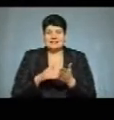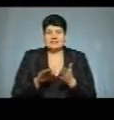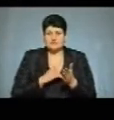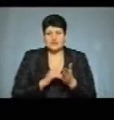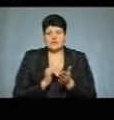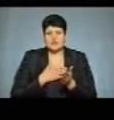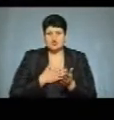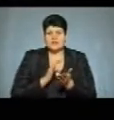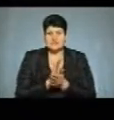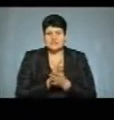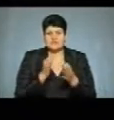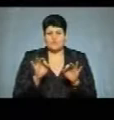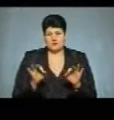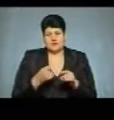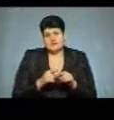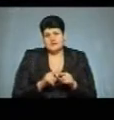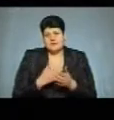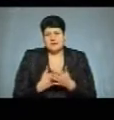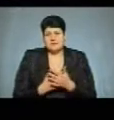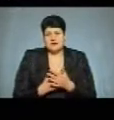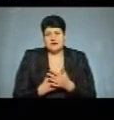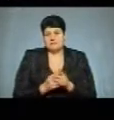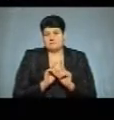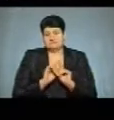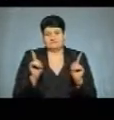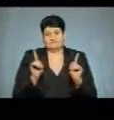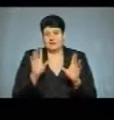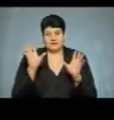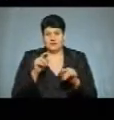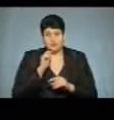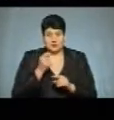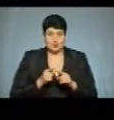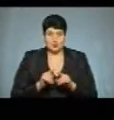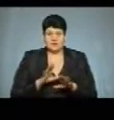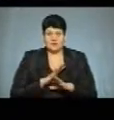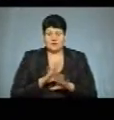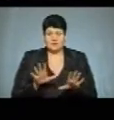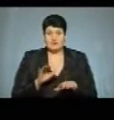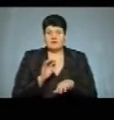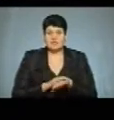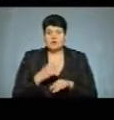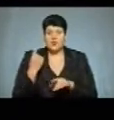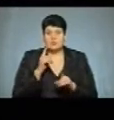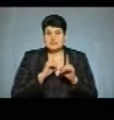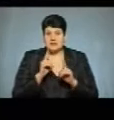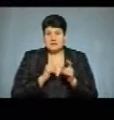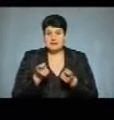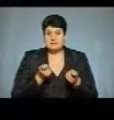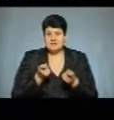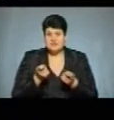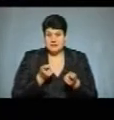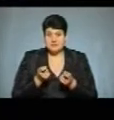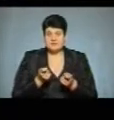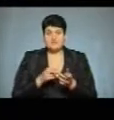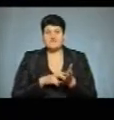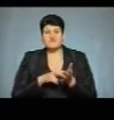«Свобода». Це, напевно, що прецедент на всю Україну, бо такого ще не було. Фактично обласна рада і адміністрація не вийшли, були